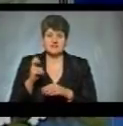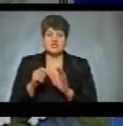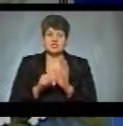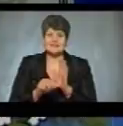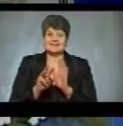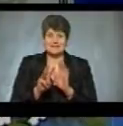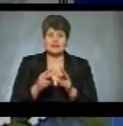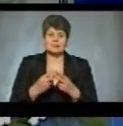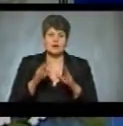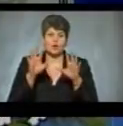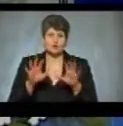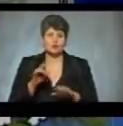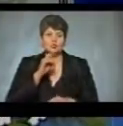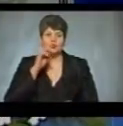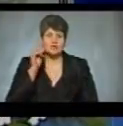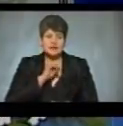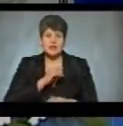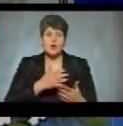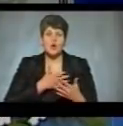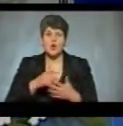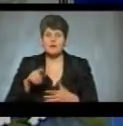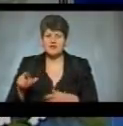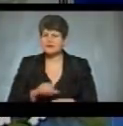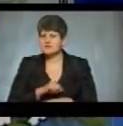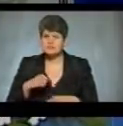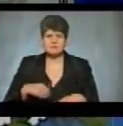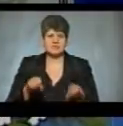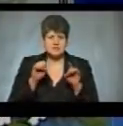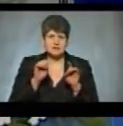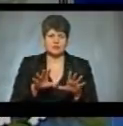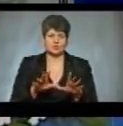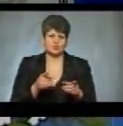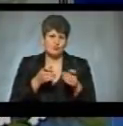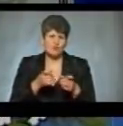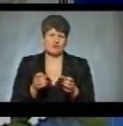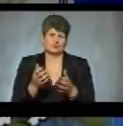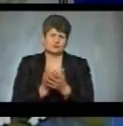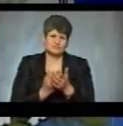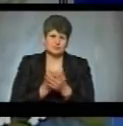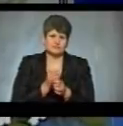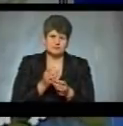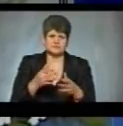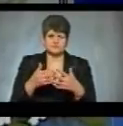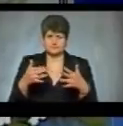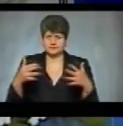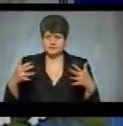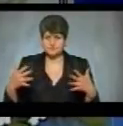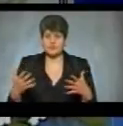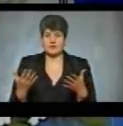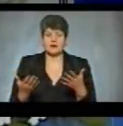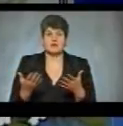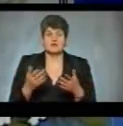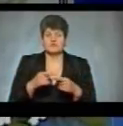263 Кримінального кодексу України, громадяни, які добровільно здадуть органам влади зброю, бойові припаси, вибухові речовини або